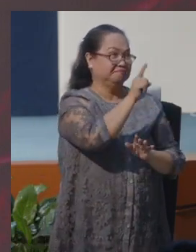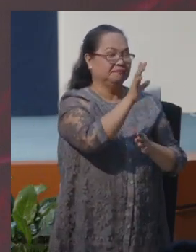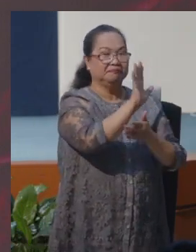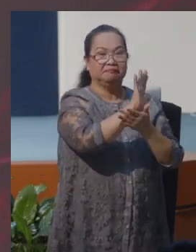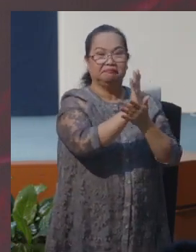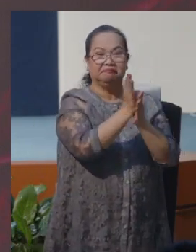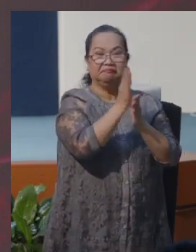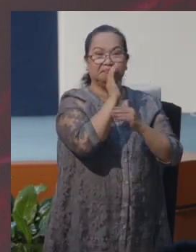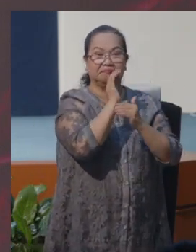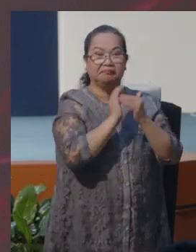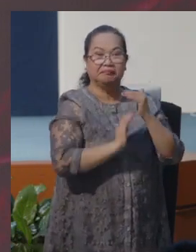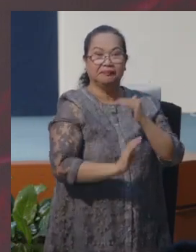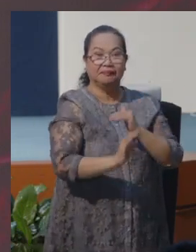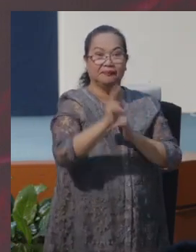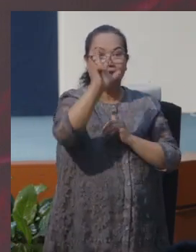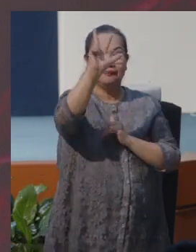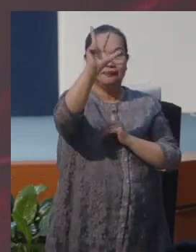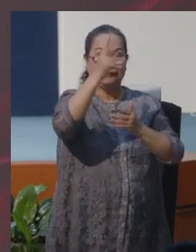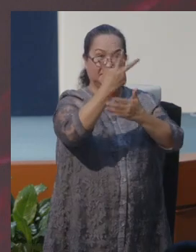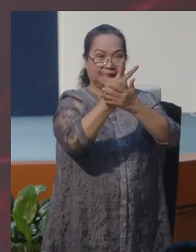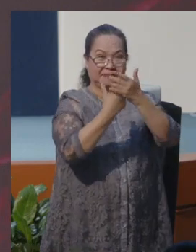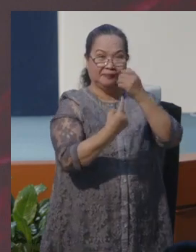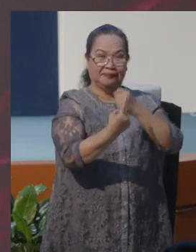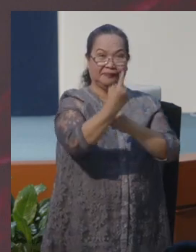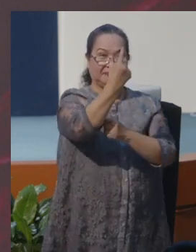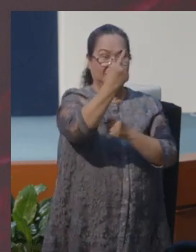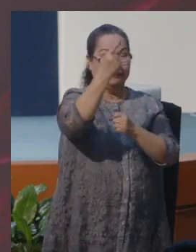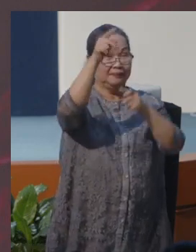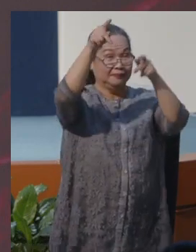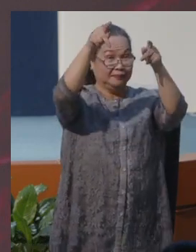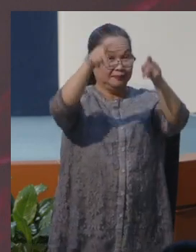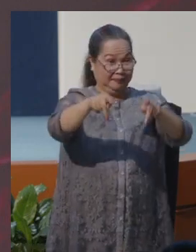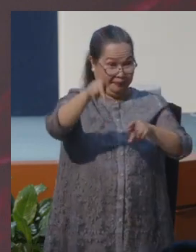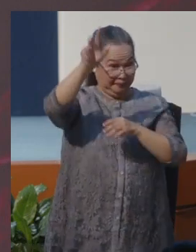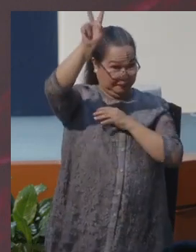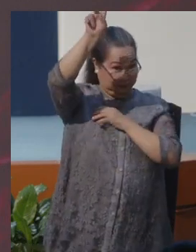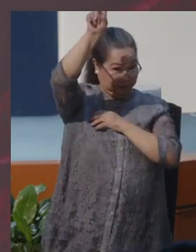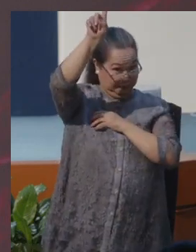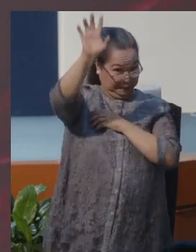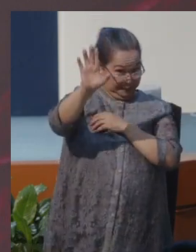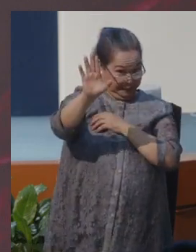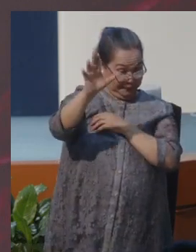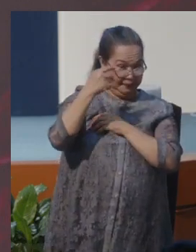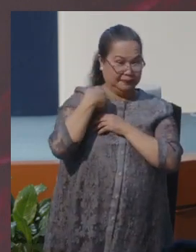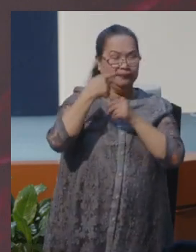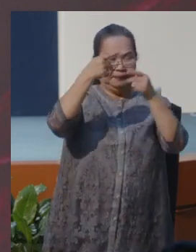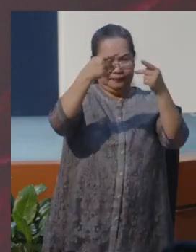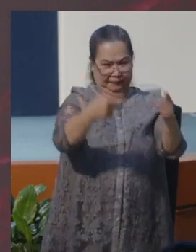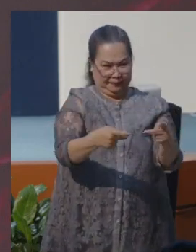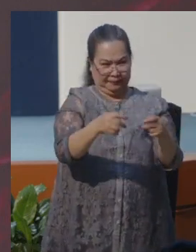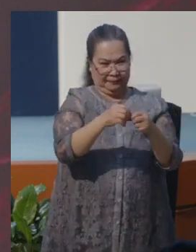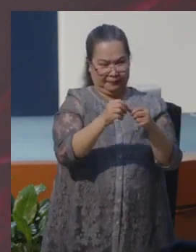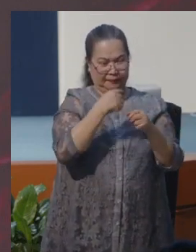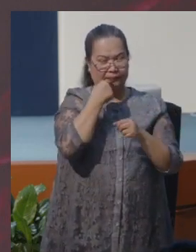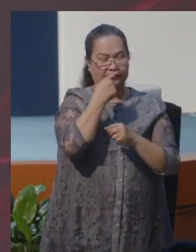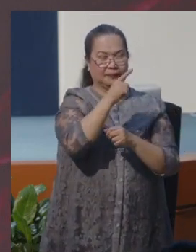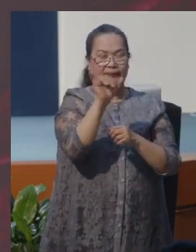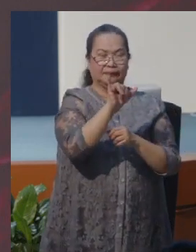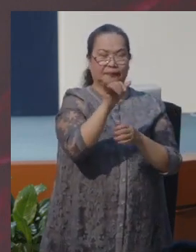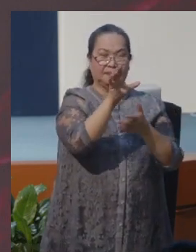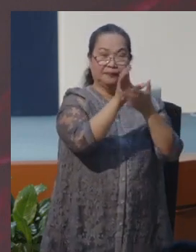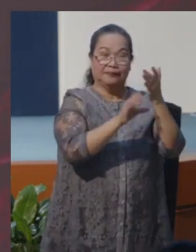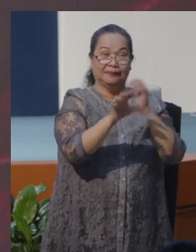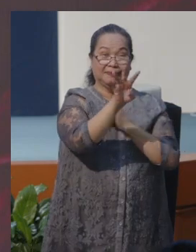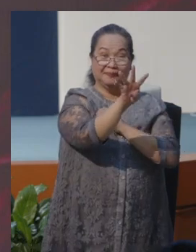saan ang tatlong persona ng ating Diyos ay naging presente. Makita natin sa